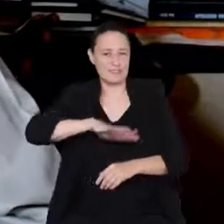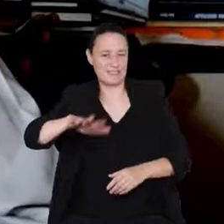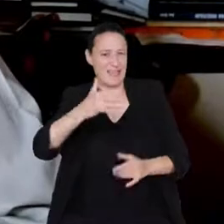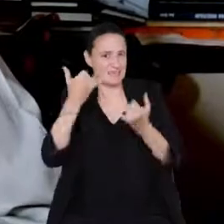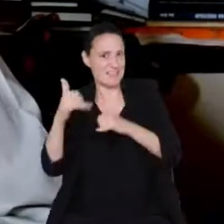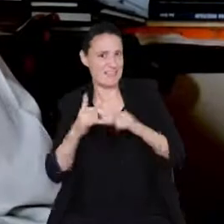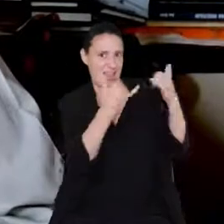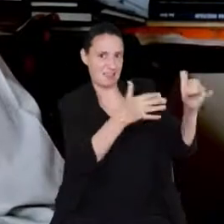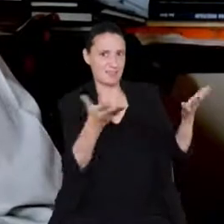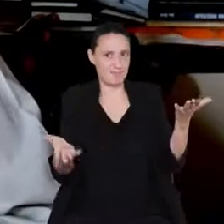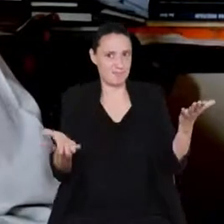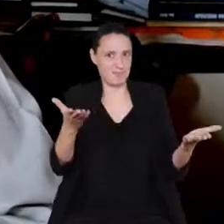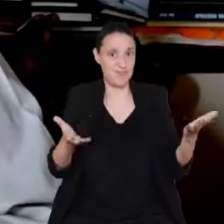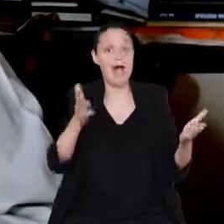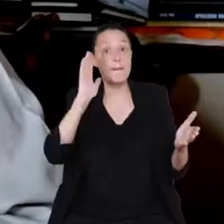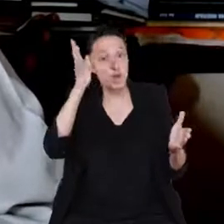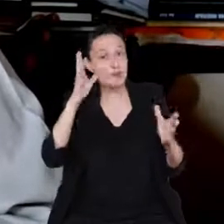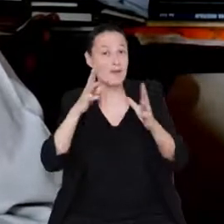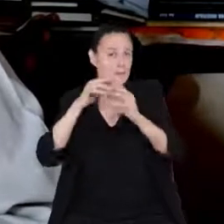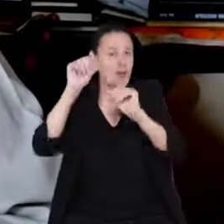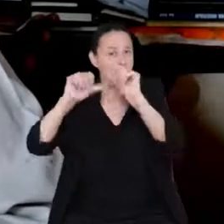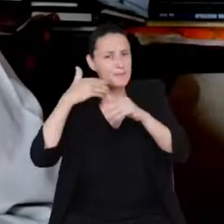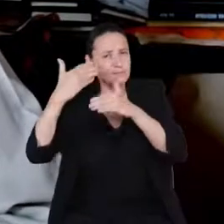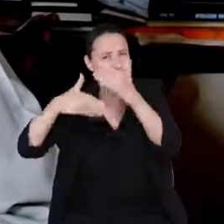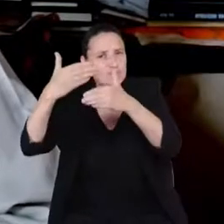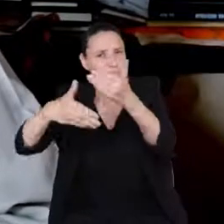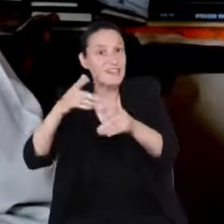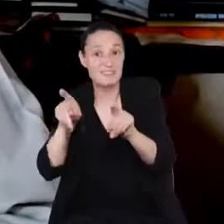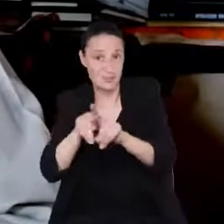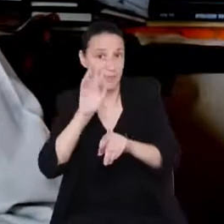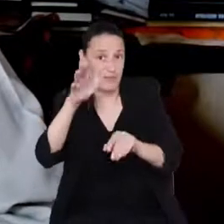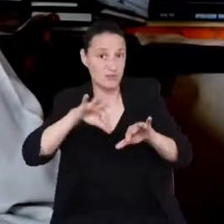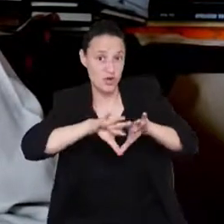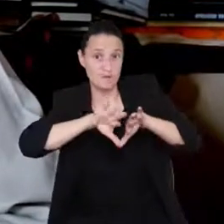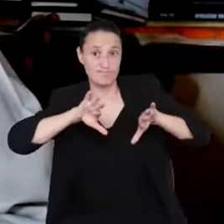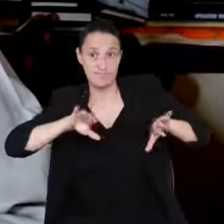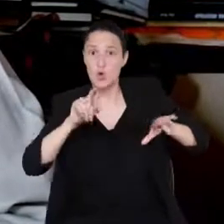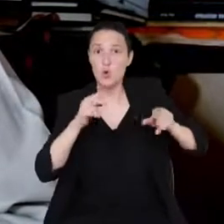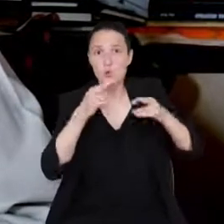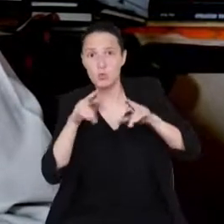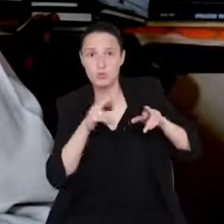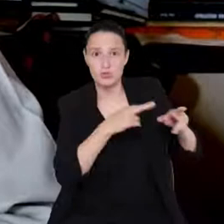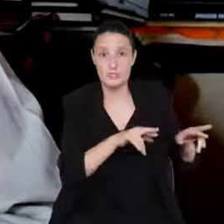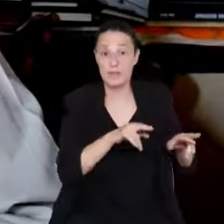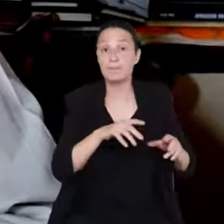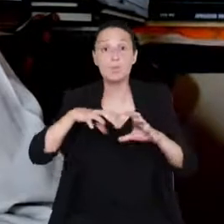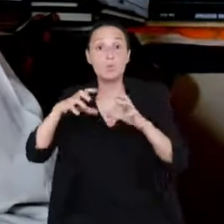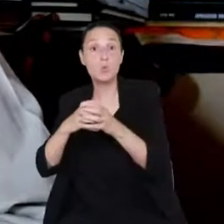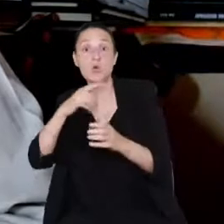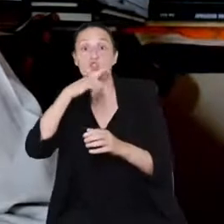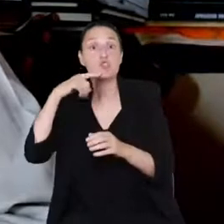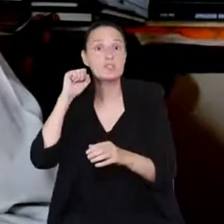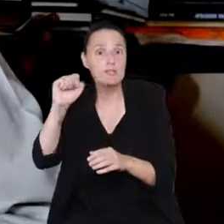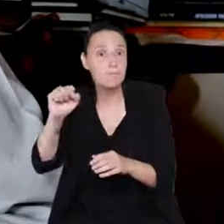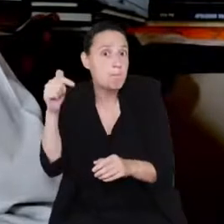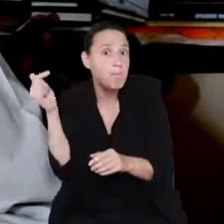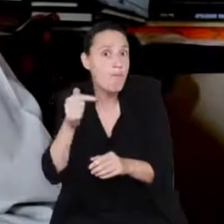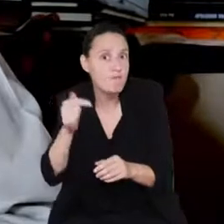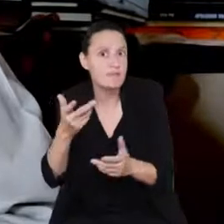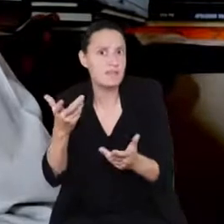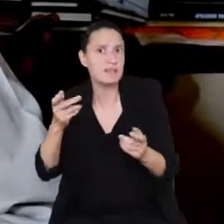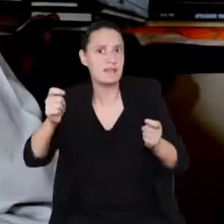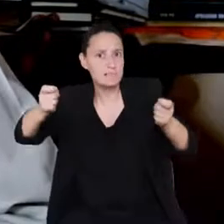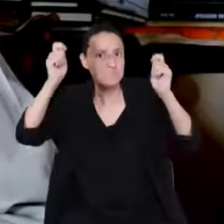nam przez następne dziesięciolecia. A mianowicie, czy ruch ten socjalistyczny powinien podnieść